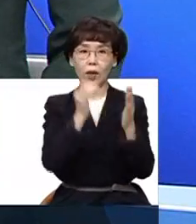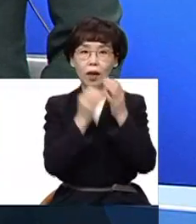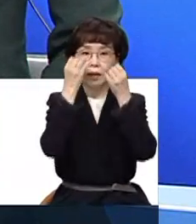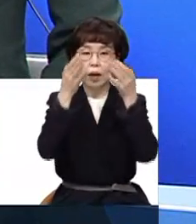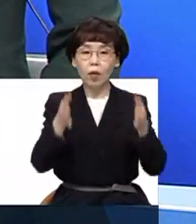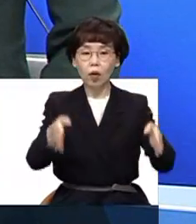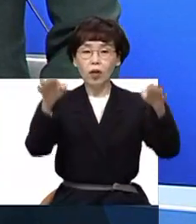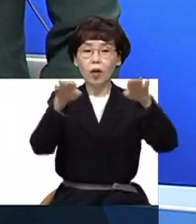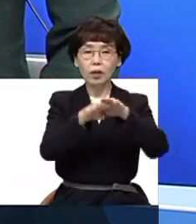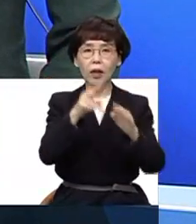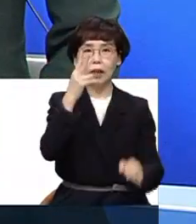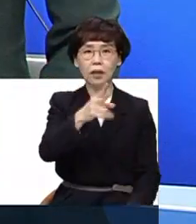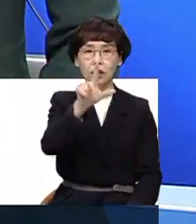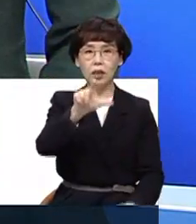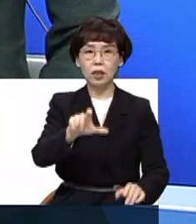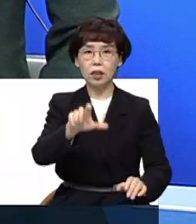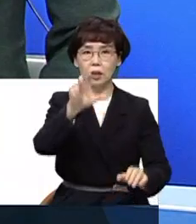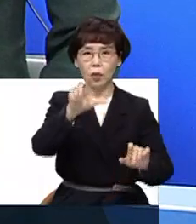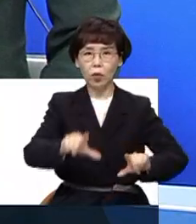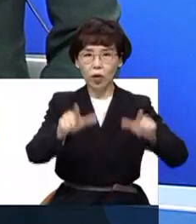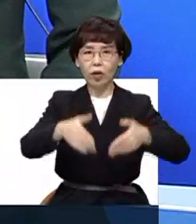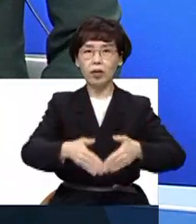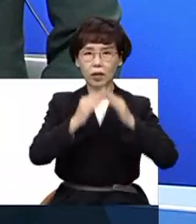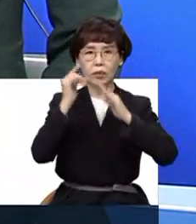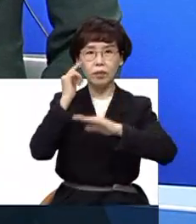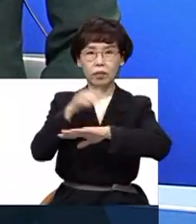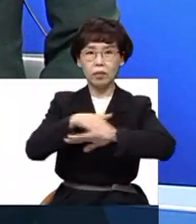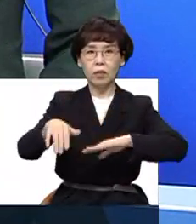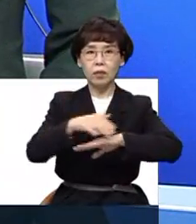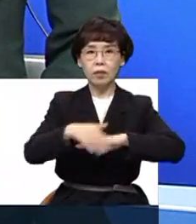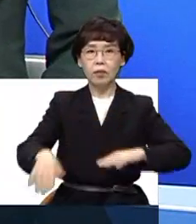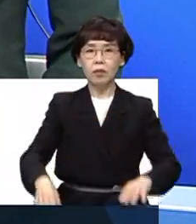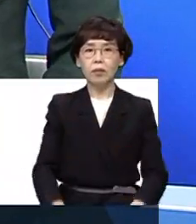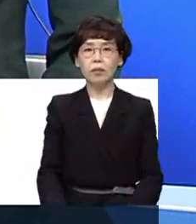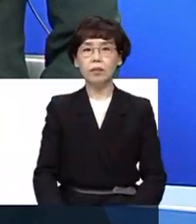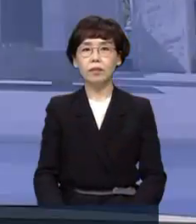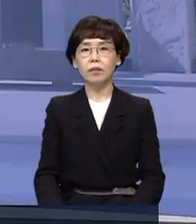2025년 에 준공될 예정입니다 첫 선교 기자입니다